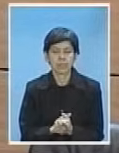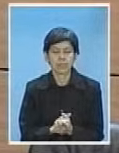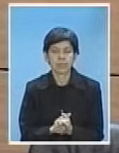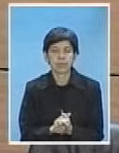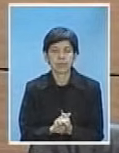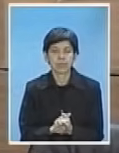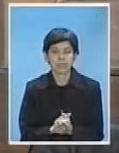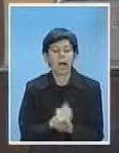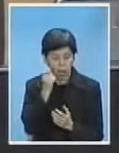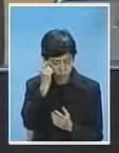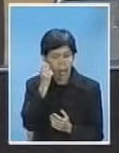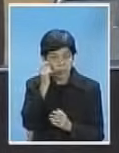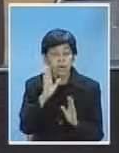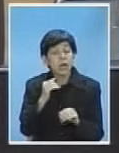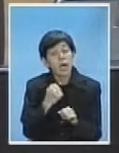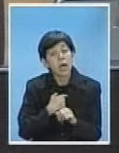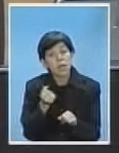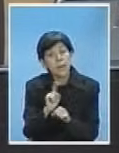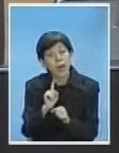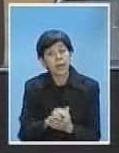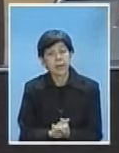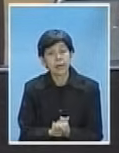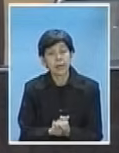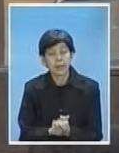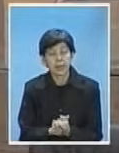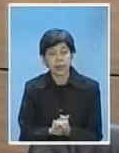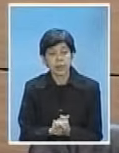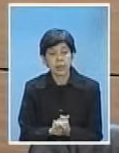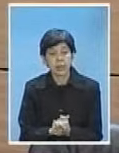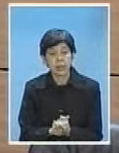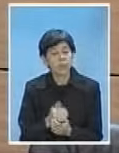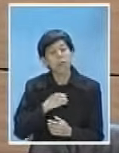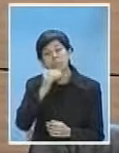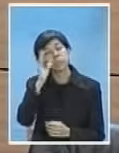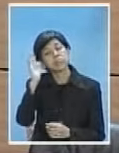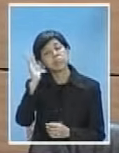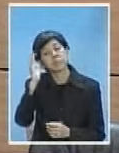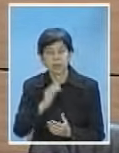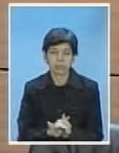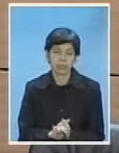ครับครับเข้าใจแล้วตกลงท่านจะให้ผมทำอะไรครับ วินิจฉัยท่านไม่วินิจฉัยผมก็พูดไปก่อนนะครับ